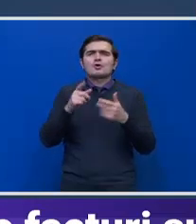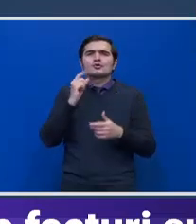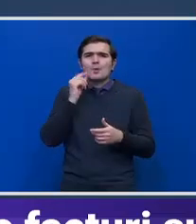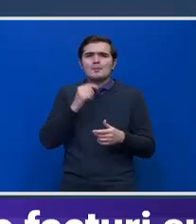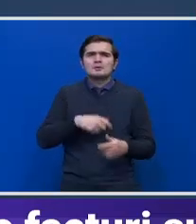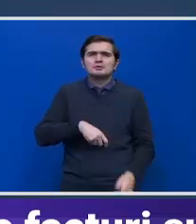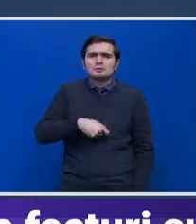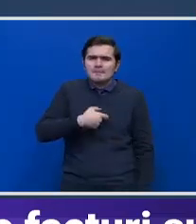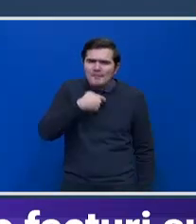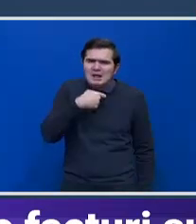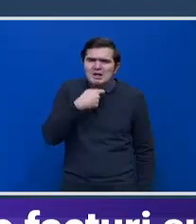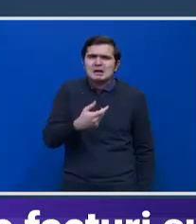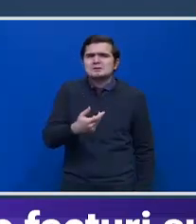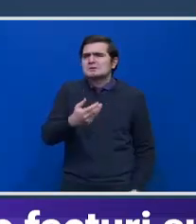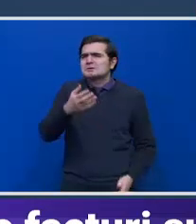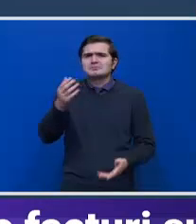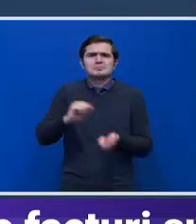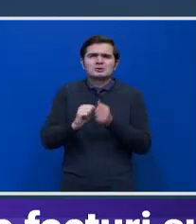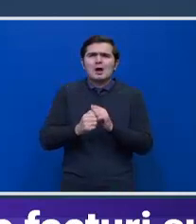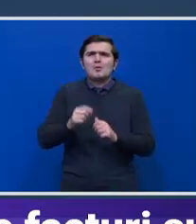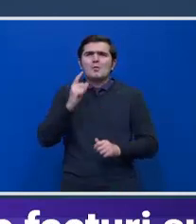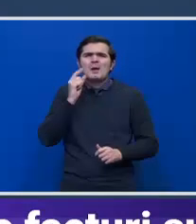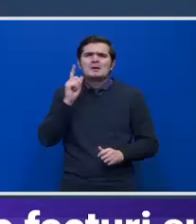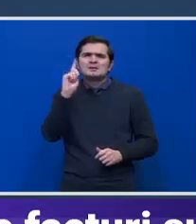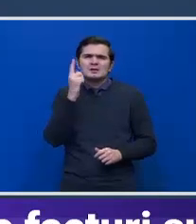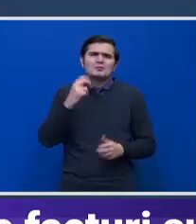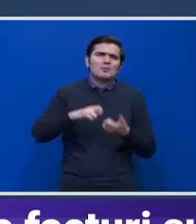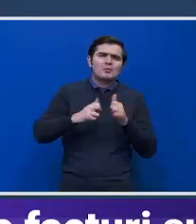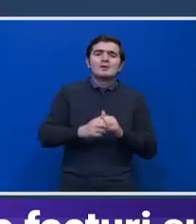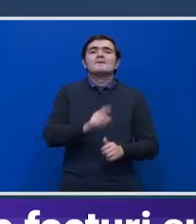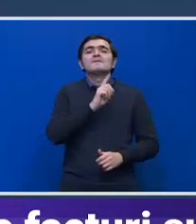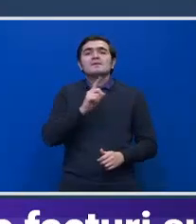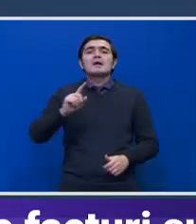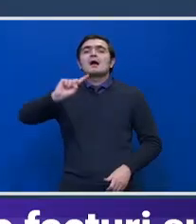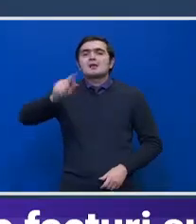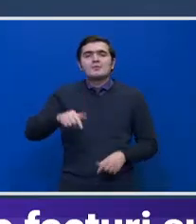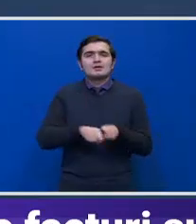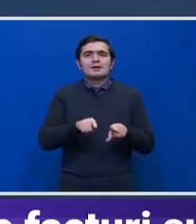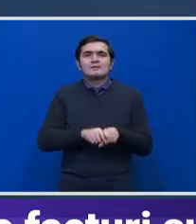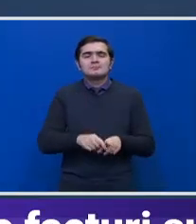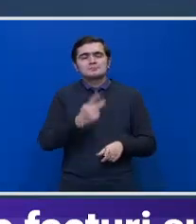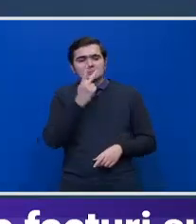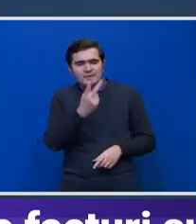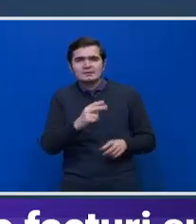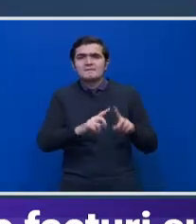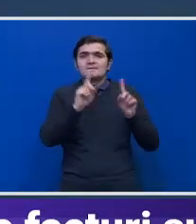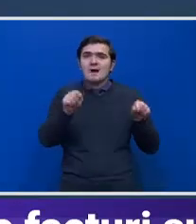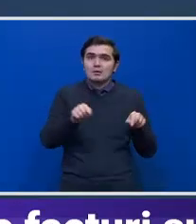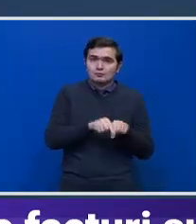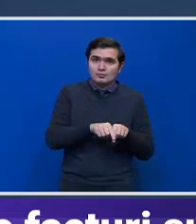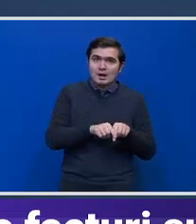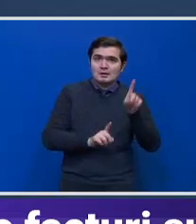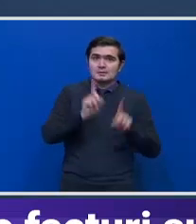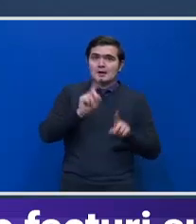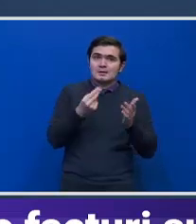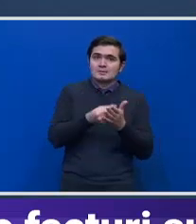bătrâni și care sunt singuri, evident fiecare poate să uită într-o factură să-și dea seama dacă plătim mai mult